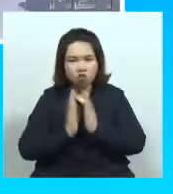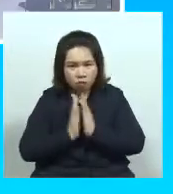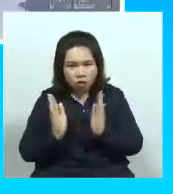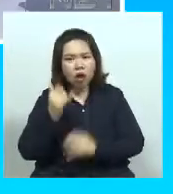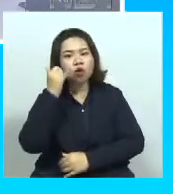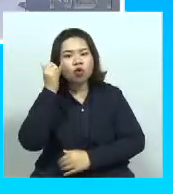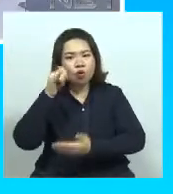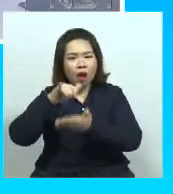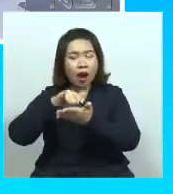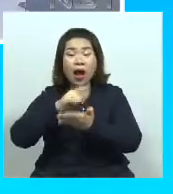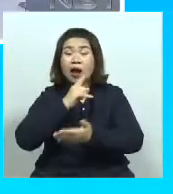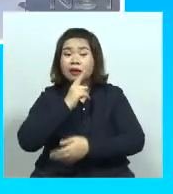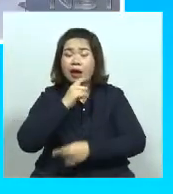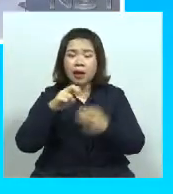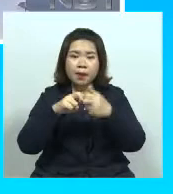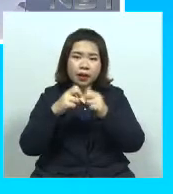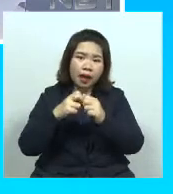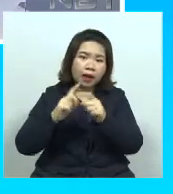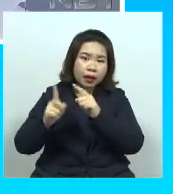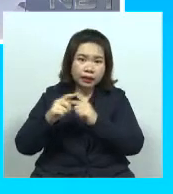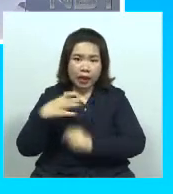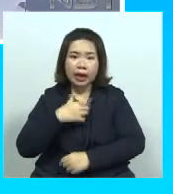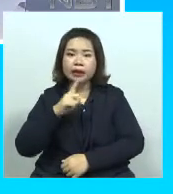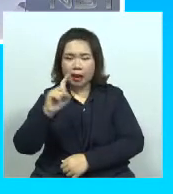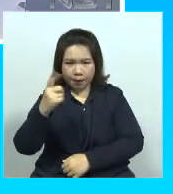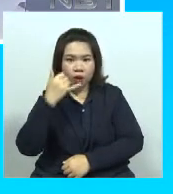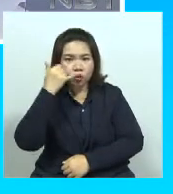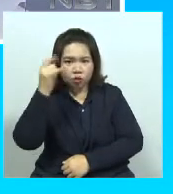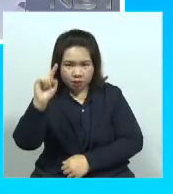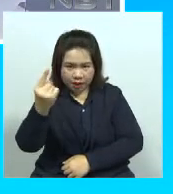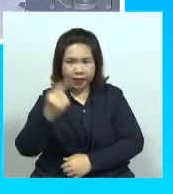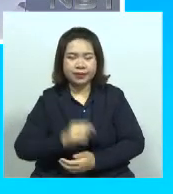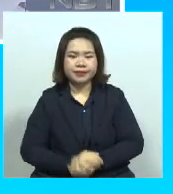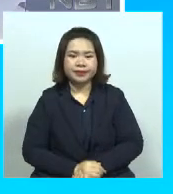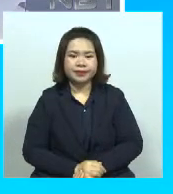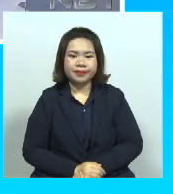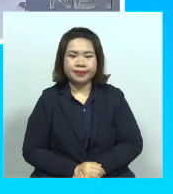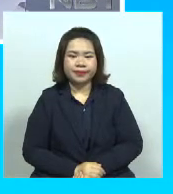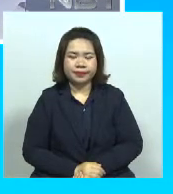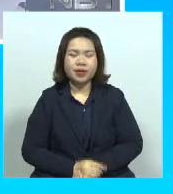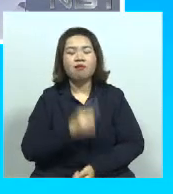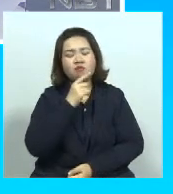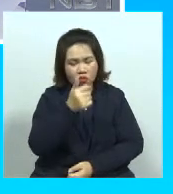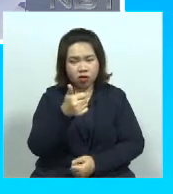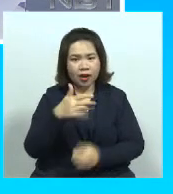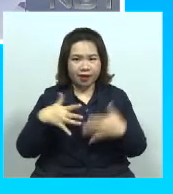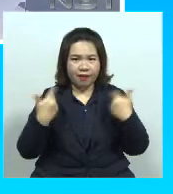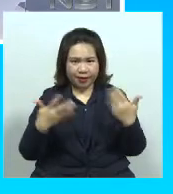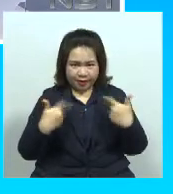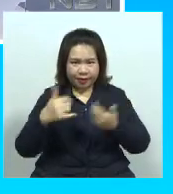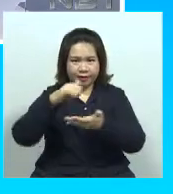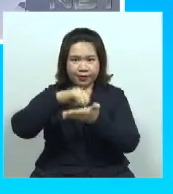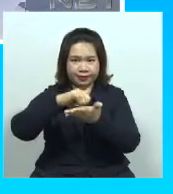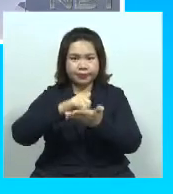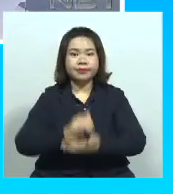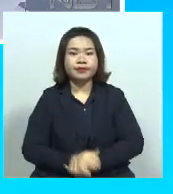สอบถามเท่านี้ก่อนนะคะถ้ามีความคืบหน้าจะรบกวนติดต่อกลับไปอีกนะคะ ครับยินดีครับครับสวัสดีครับ ขอบคุ